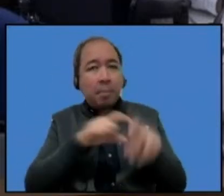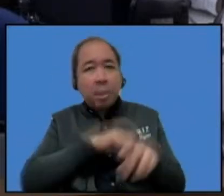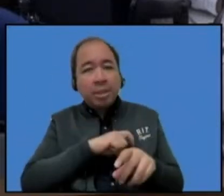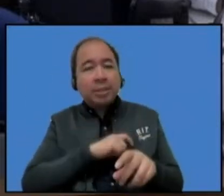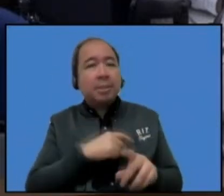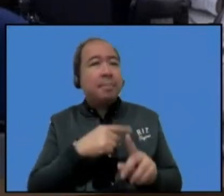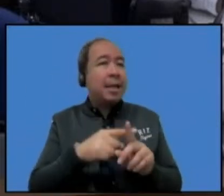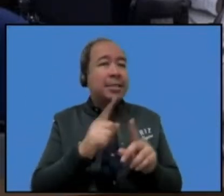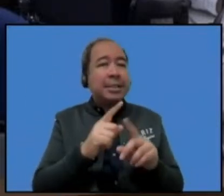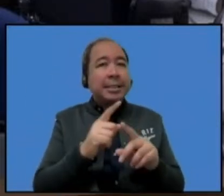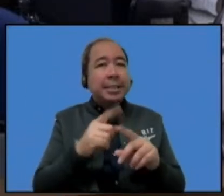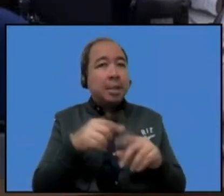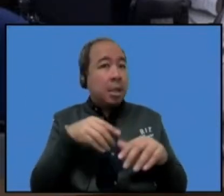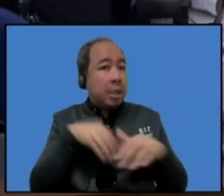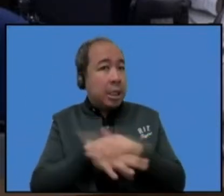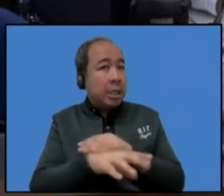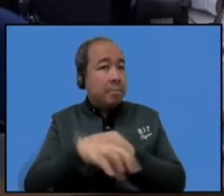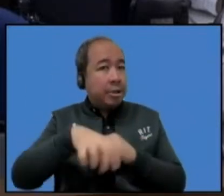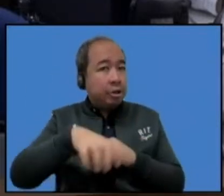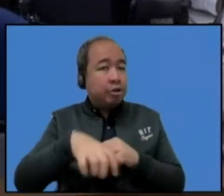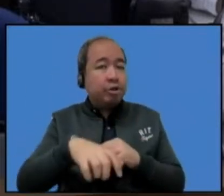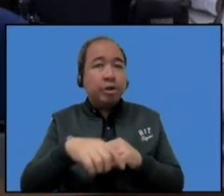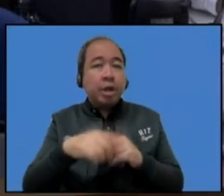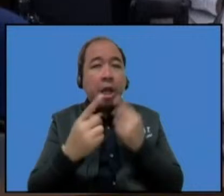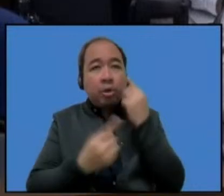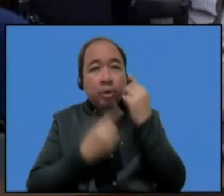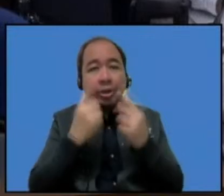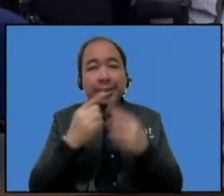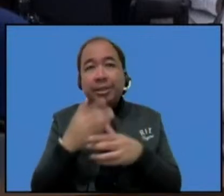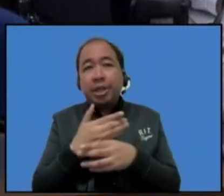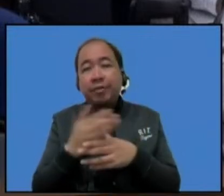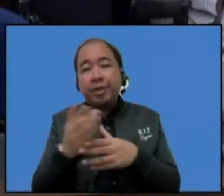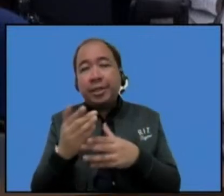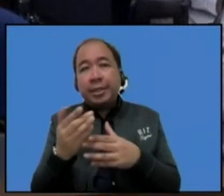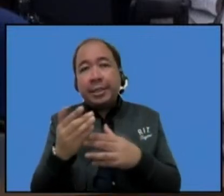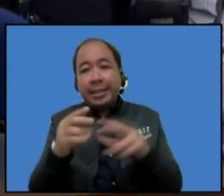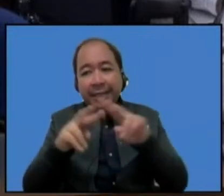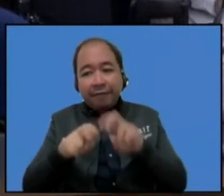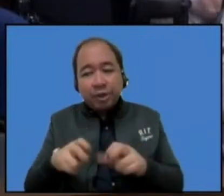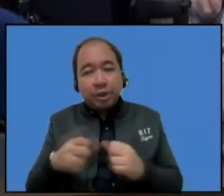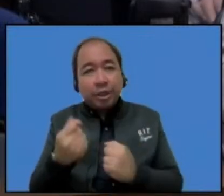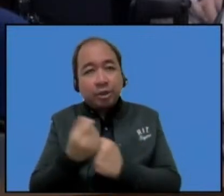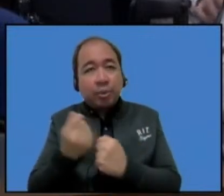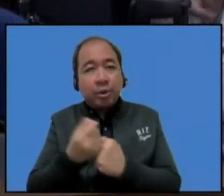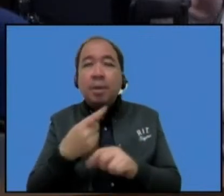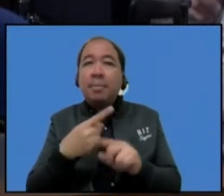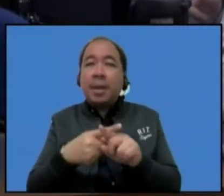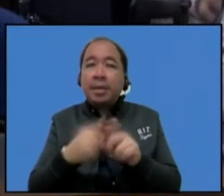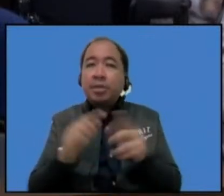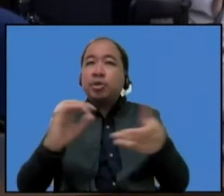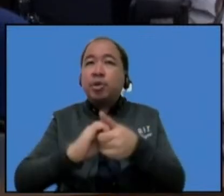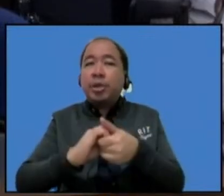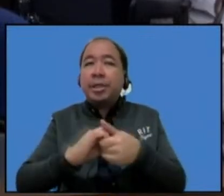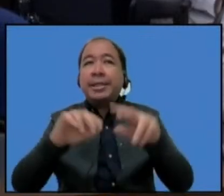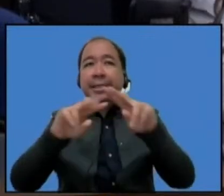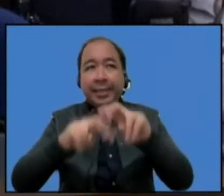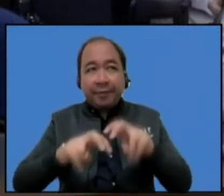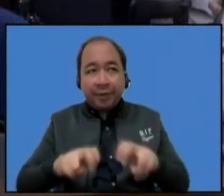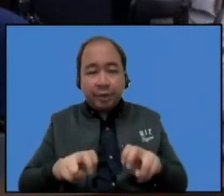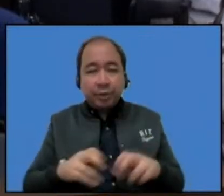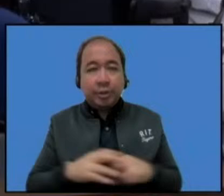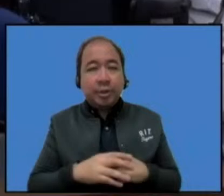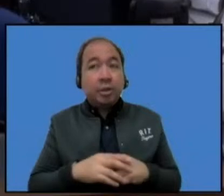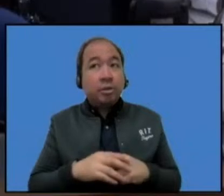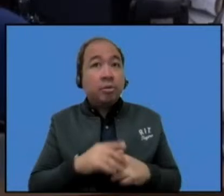息、协助调查取证、联合办理案件等方面的执法合作，切实维护安全、